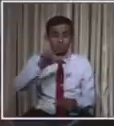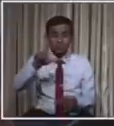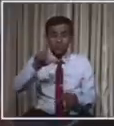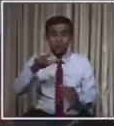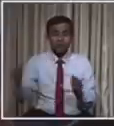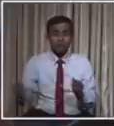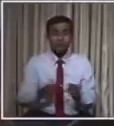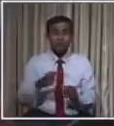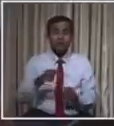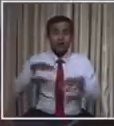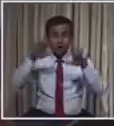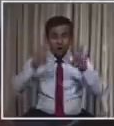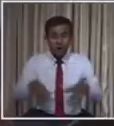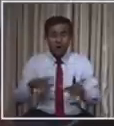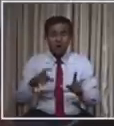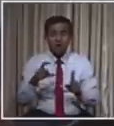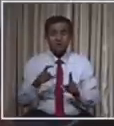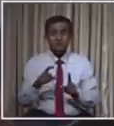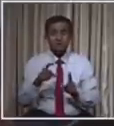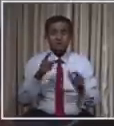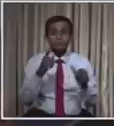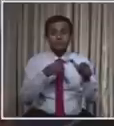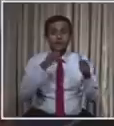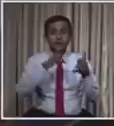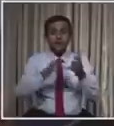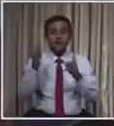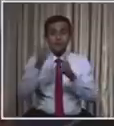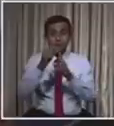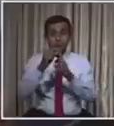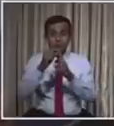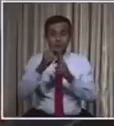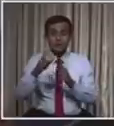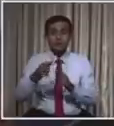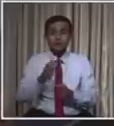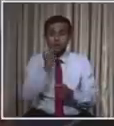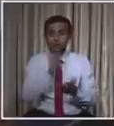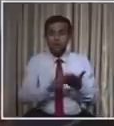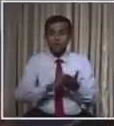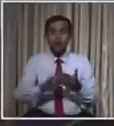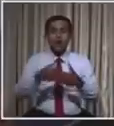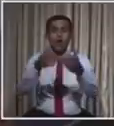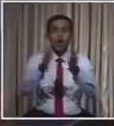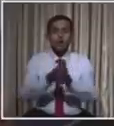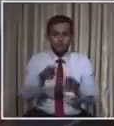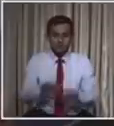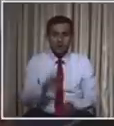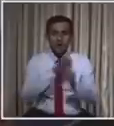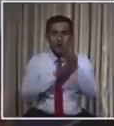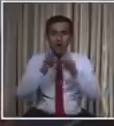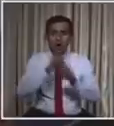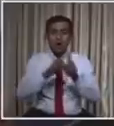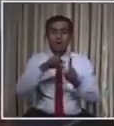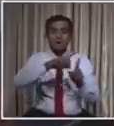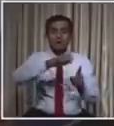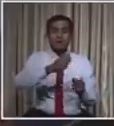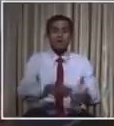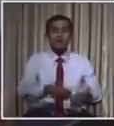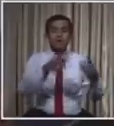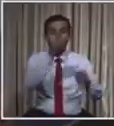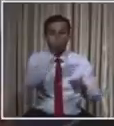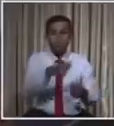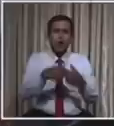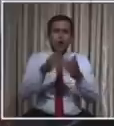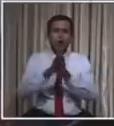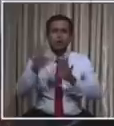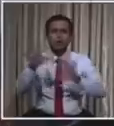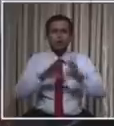ගත්තු අවසානයේදී ඩූල් ඒස්පී ඩූල් දීපු කට උත්තරෙනුත් ඔය සියලුම දෙනා දැන් මේ කතා කරපු දෙහිවල බෝම්බ කරු පිළිබඳවත් සියලු